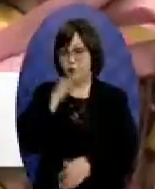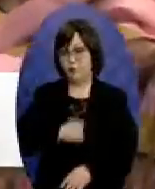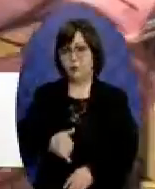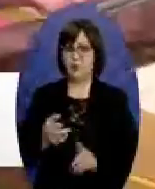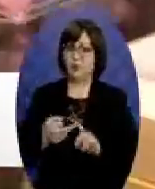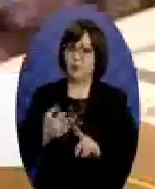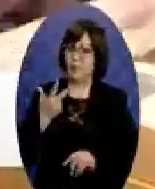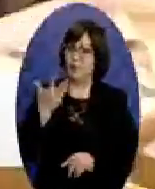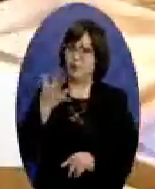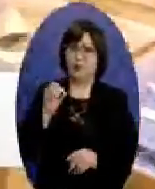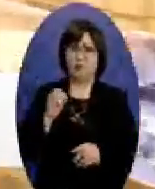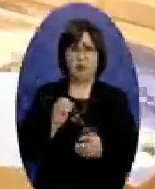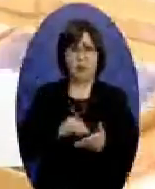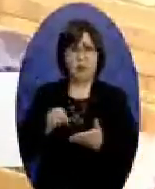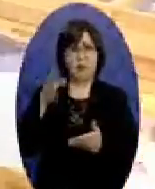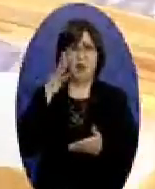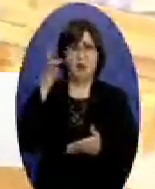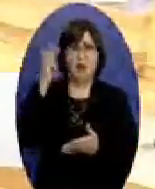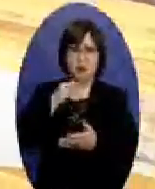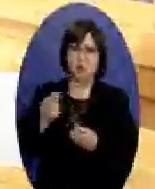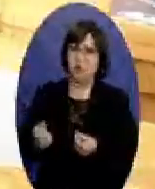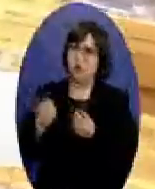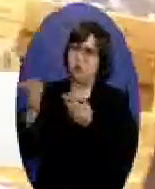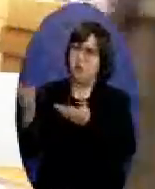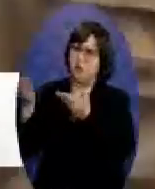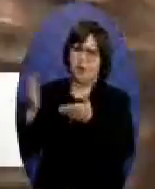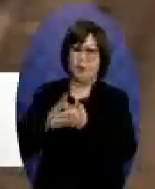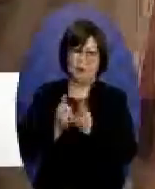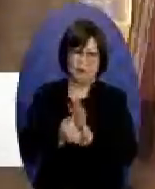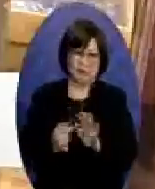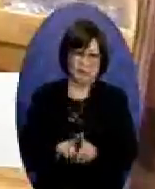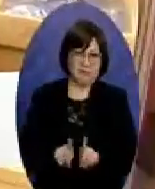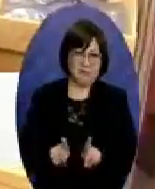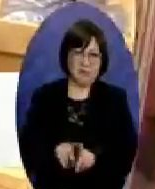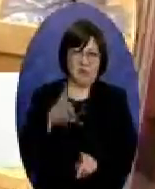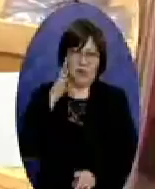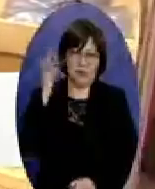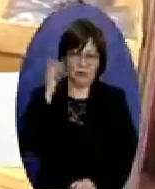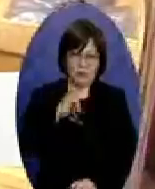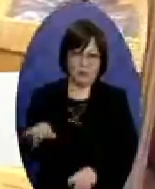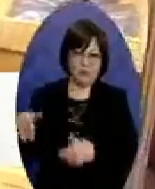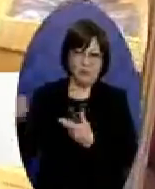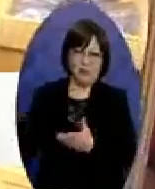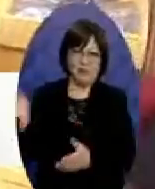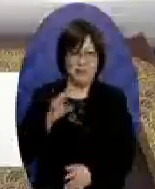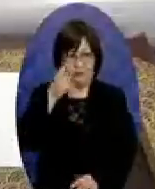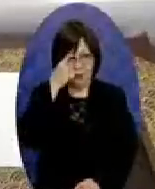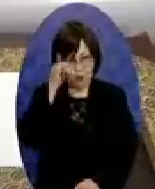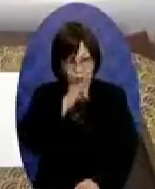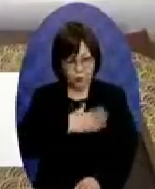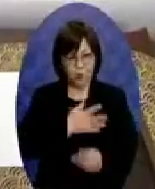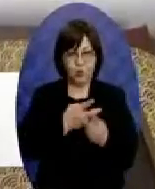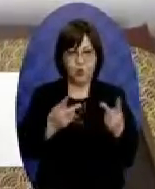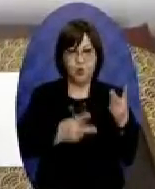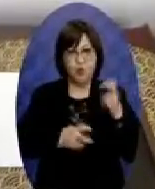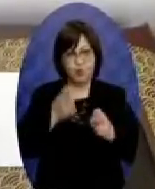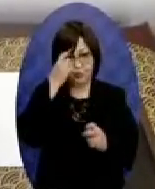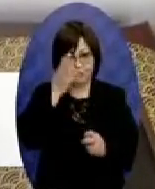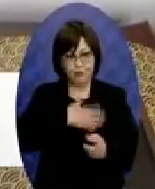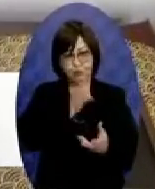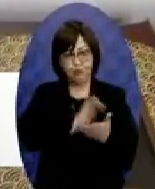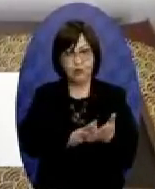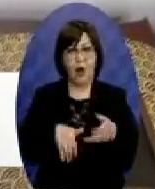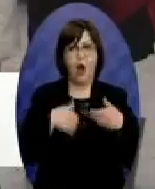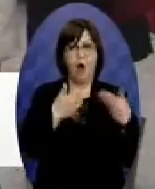350 гаруй тэрбум төгрөгийг гадагшаа гаргаж байна гэсэн тооцоолол байна. Тиймээс энэх мөнгийг дотооддоо авч үлдэхийн тулд цаашид үндэсний